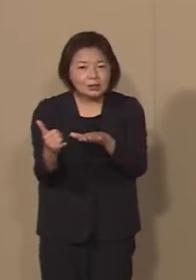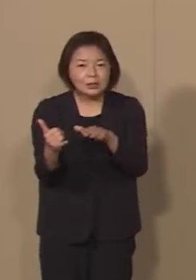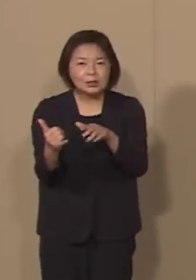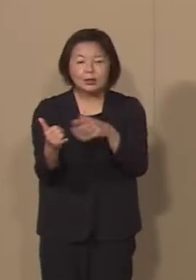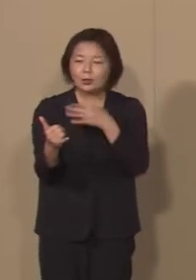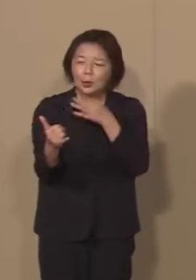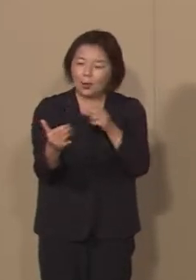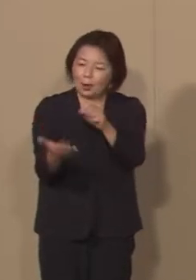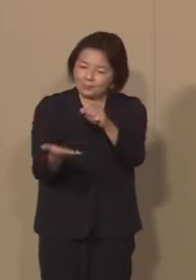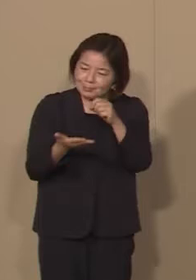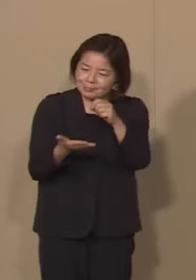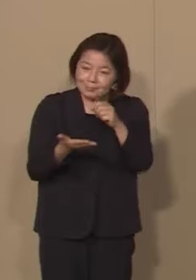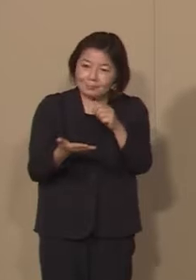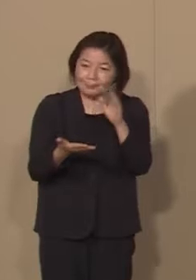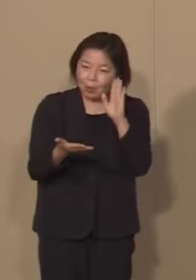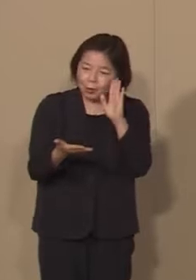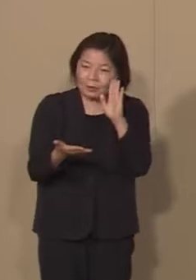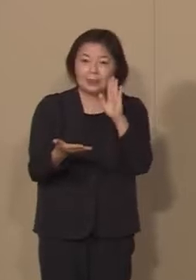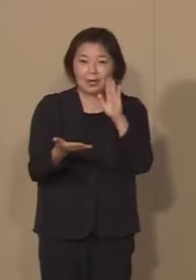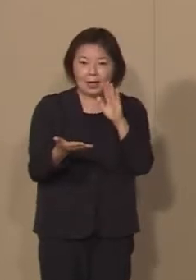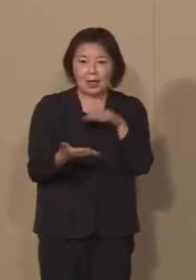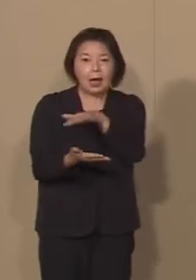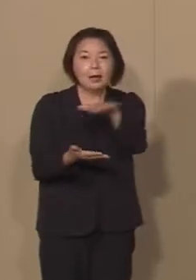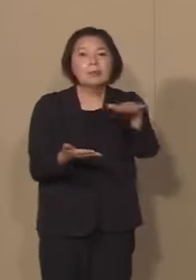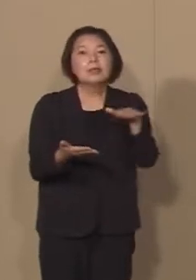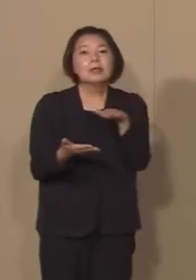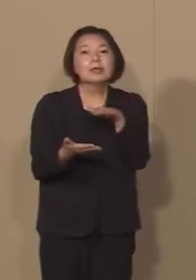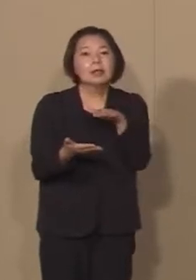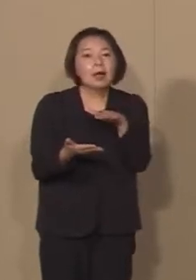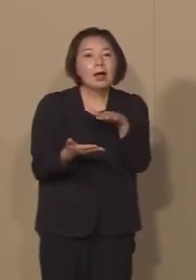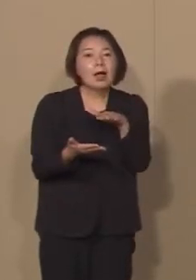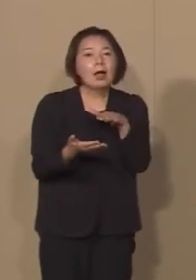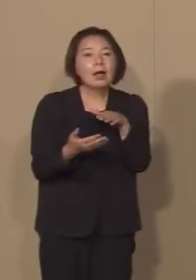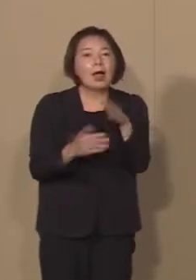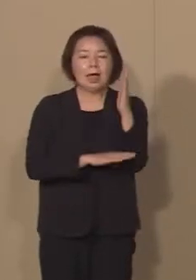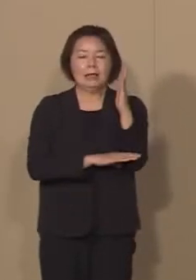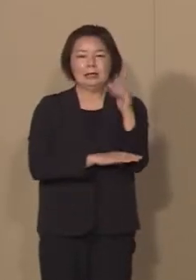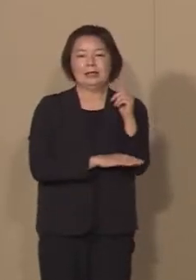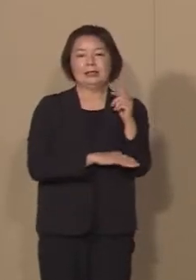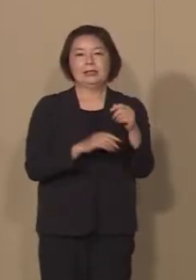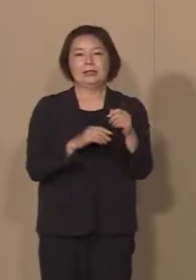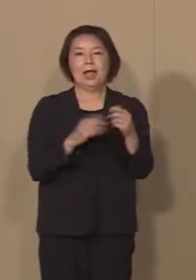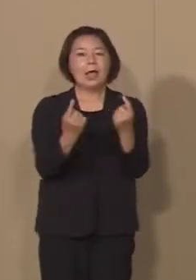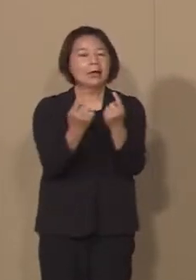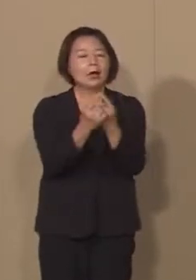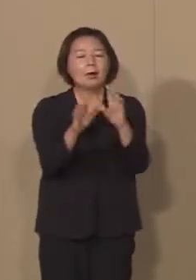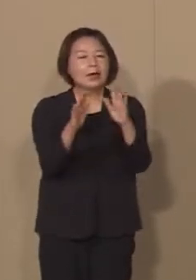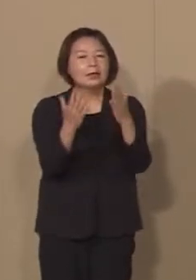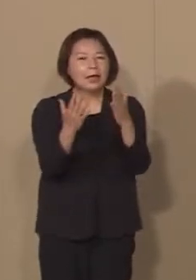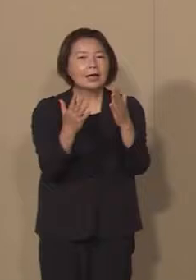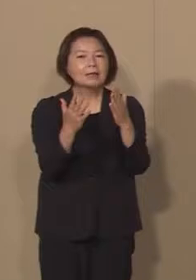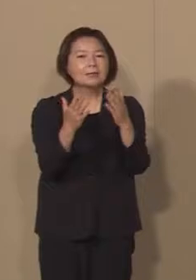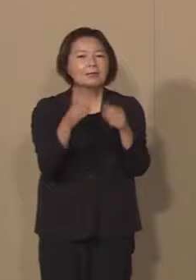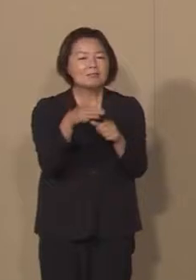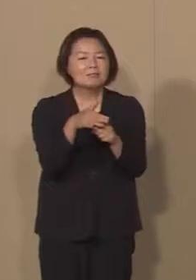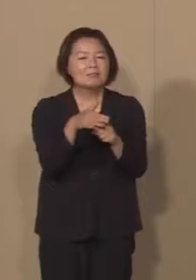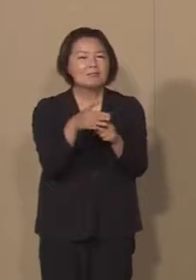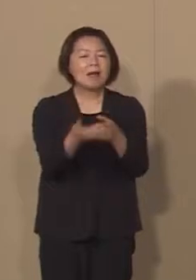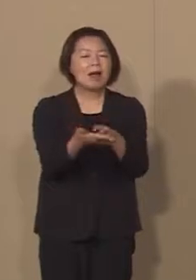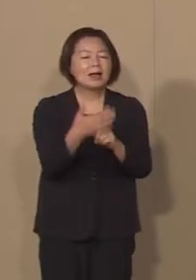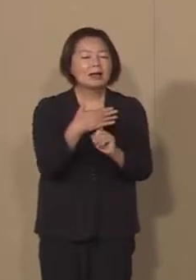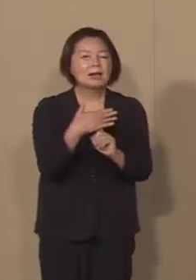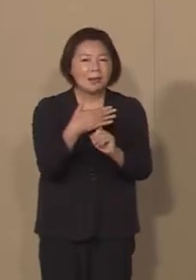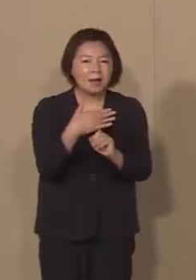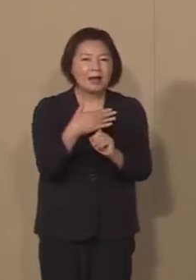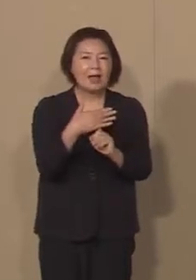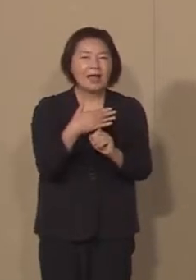あのみんなたぶんすごい変わらないよね政治変わらないよねって諦め定款で選挙に行こうと